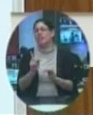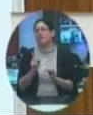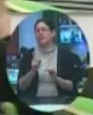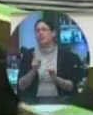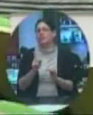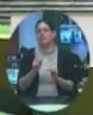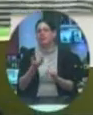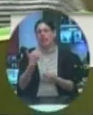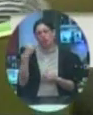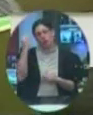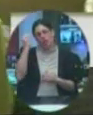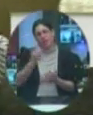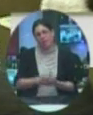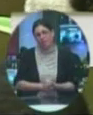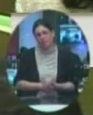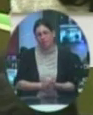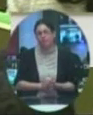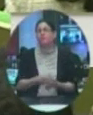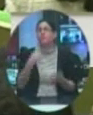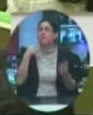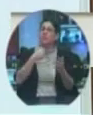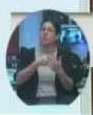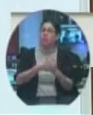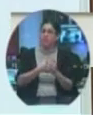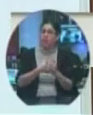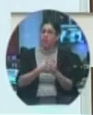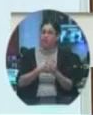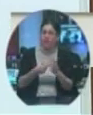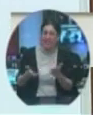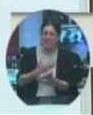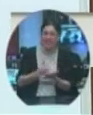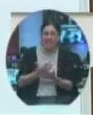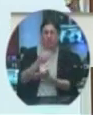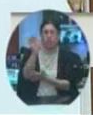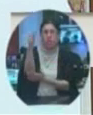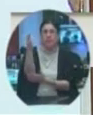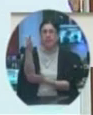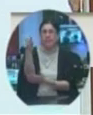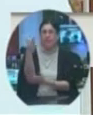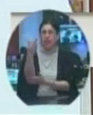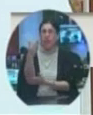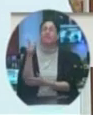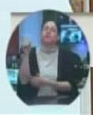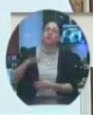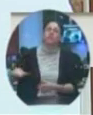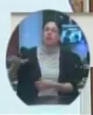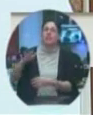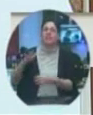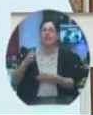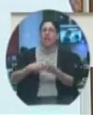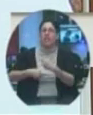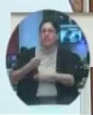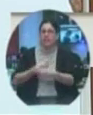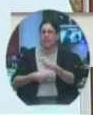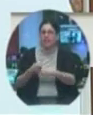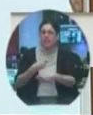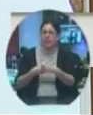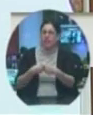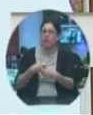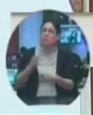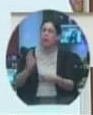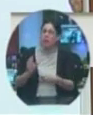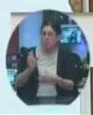היו התלמידים. בסופו של דבר, הכנסות המדינה מגיעות מהמגזר העסקי, מהמס על